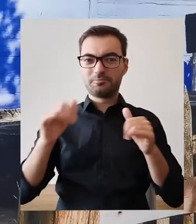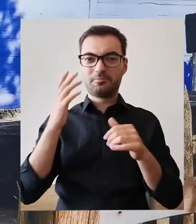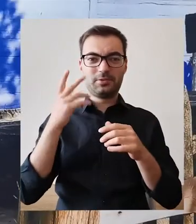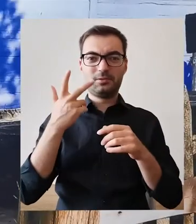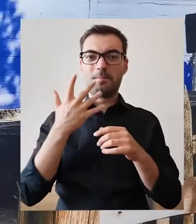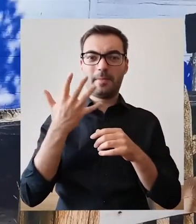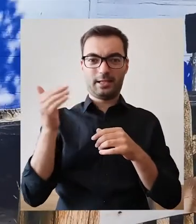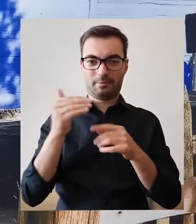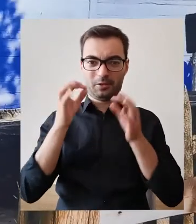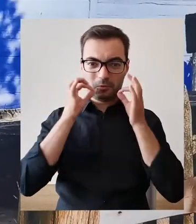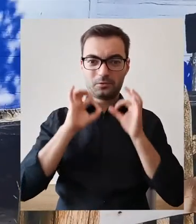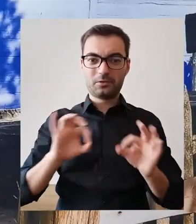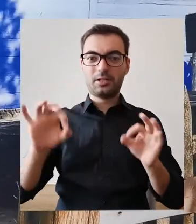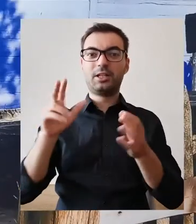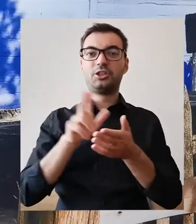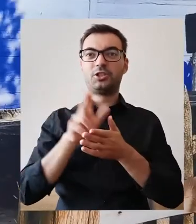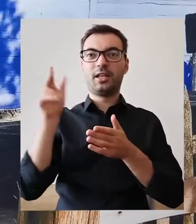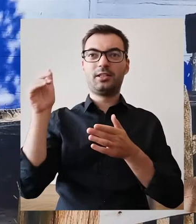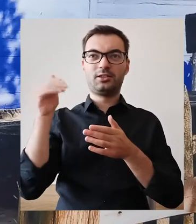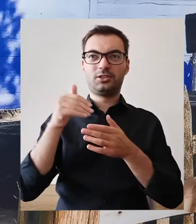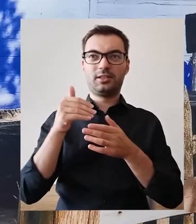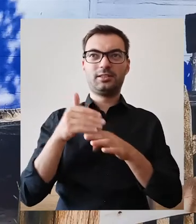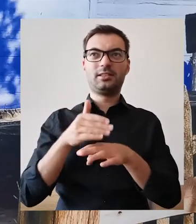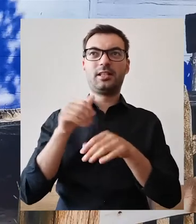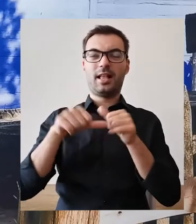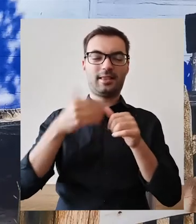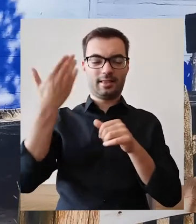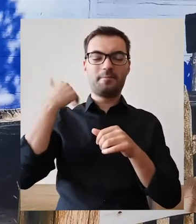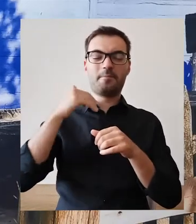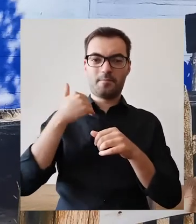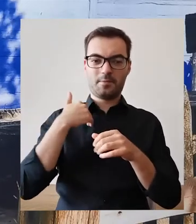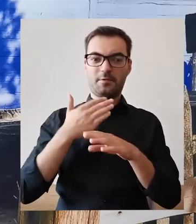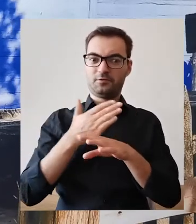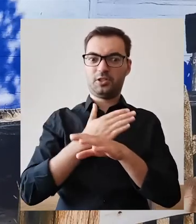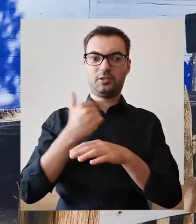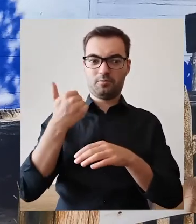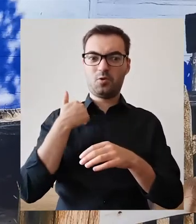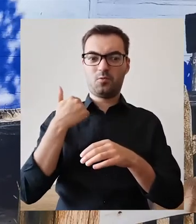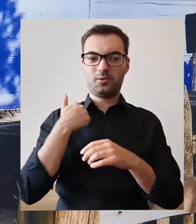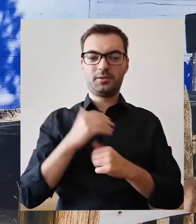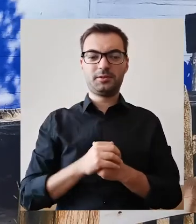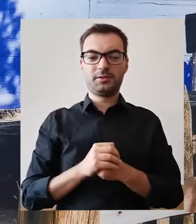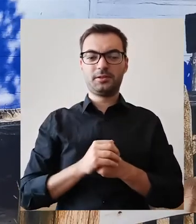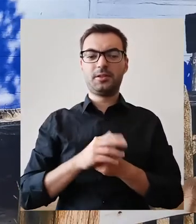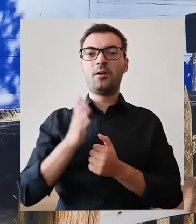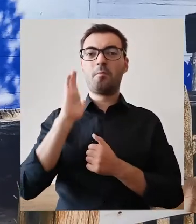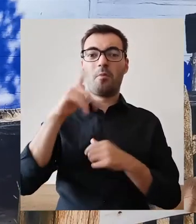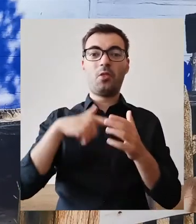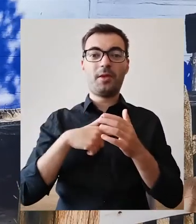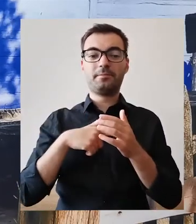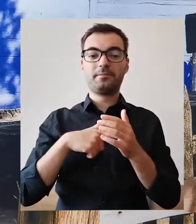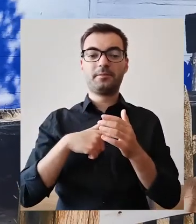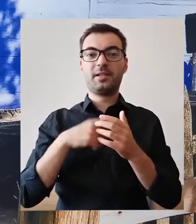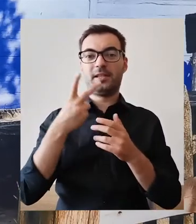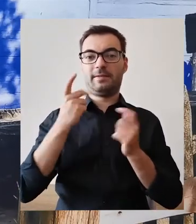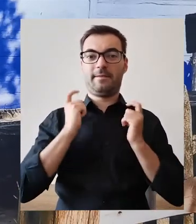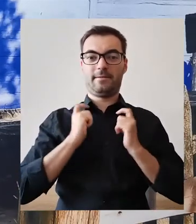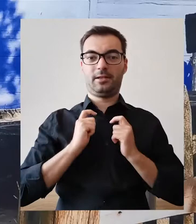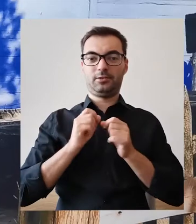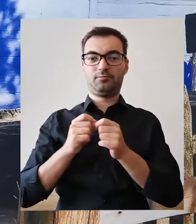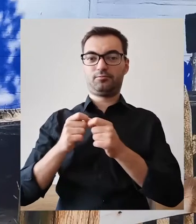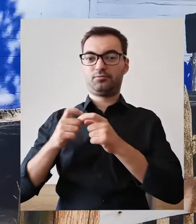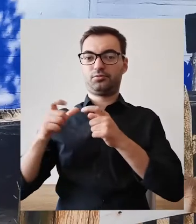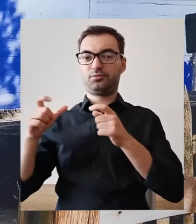tysięcy lat temu i tutaj nie było ale wcześniej i owszem potem potem wyrosły tutaj dwie wioski